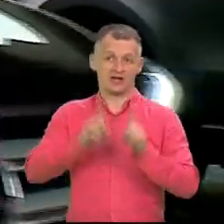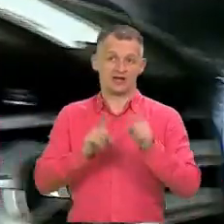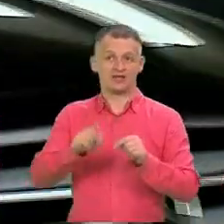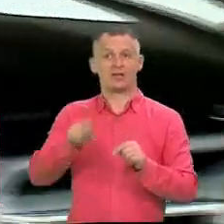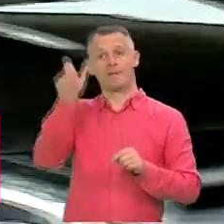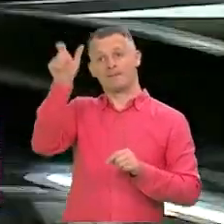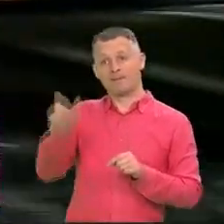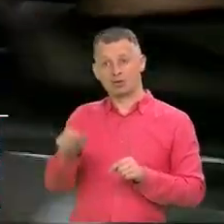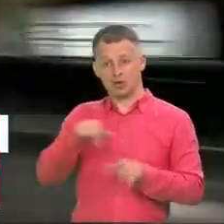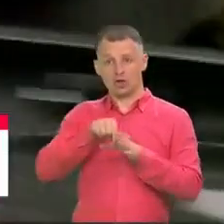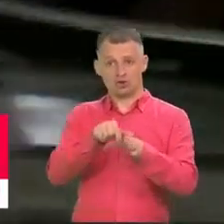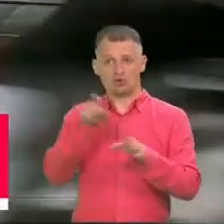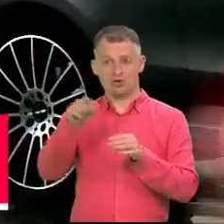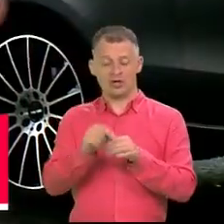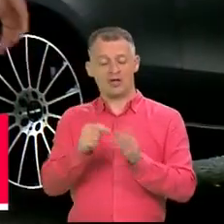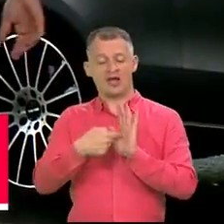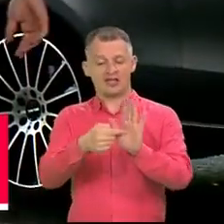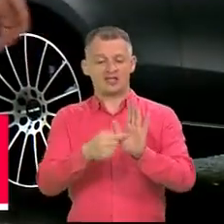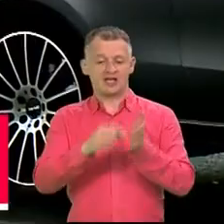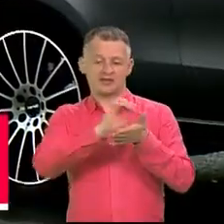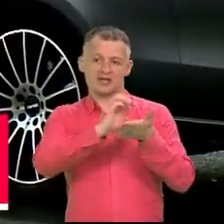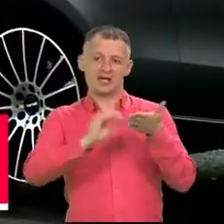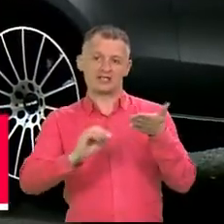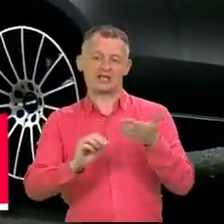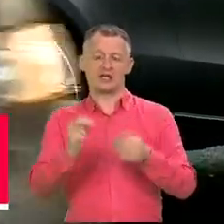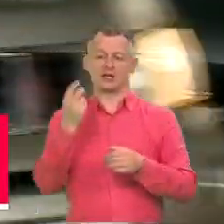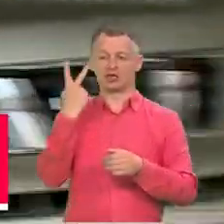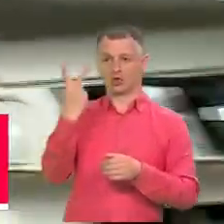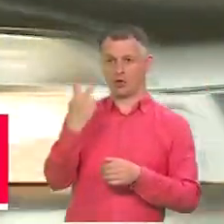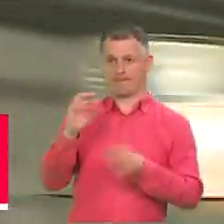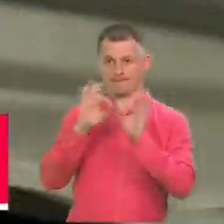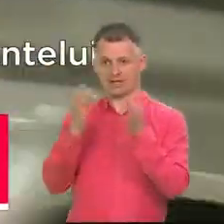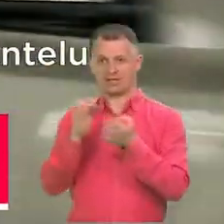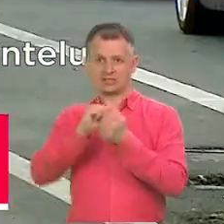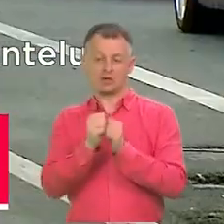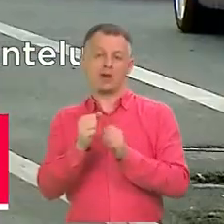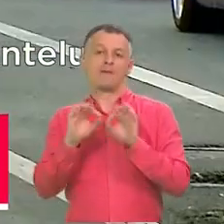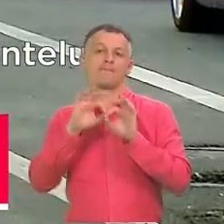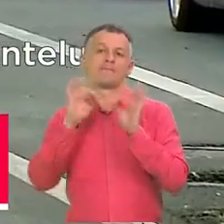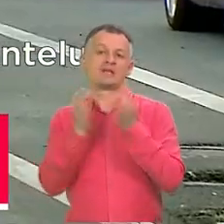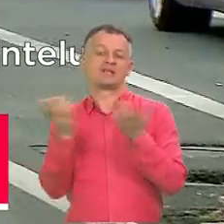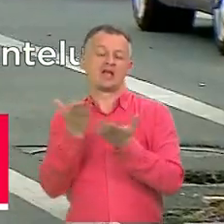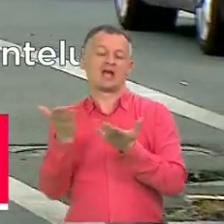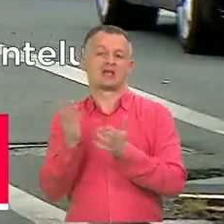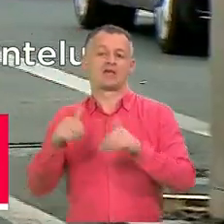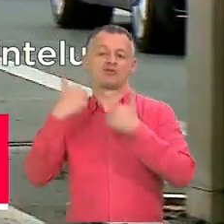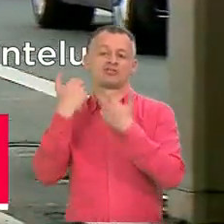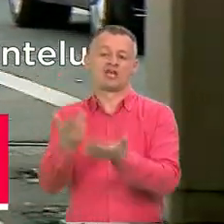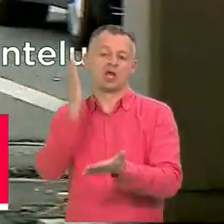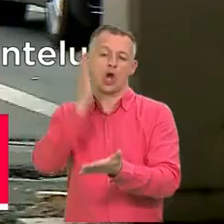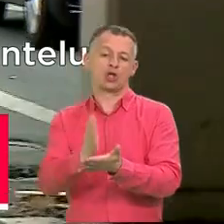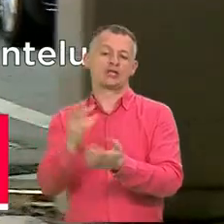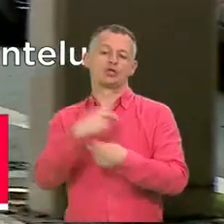persoana însoțitoare prezintă o declarație a ambilor părinți sau a părintelui căruia minorul i-a fost încredințat prin